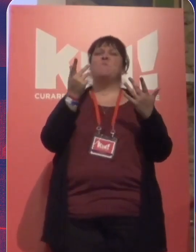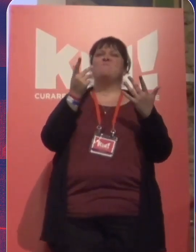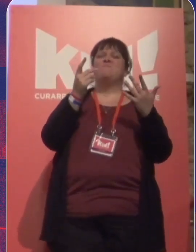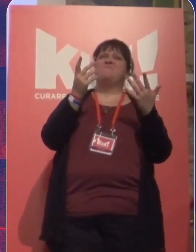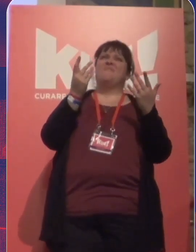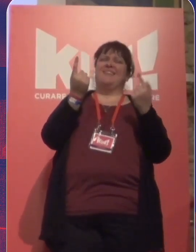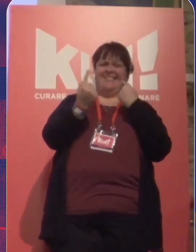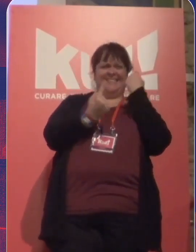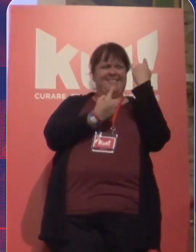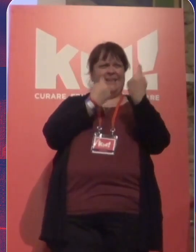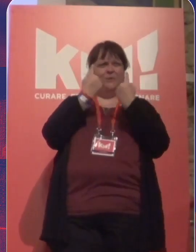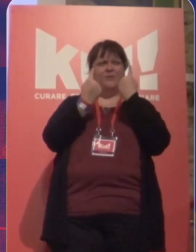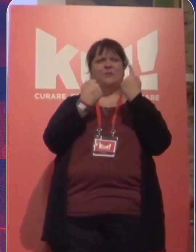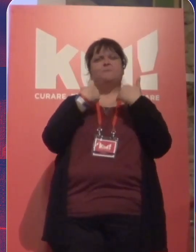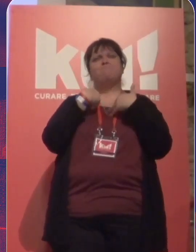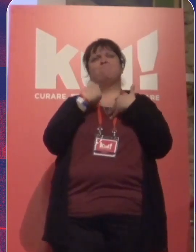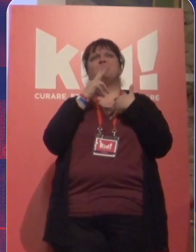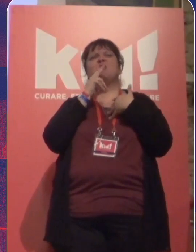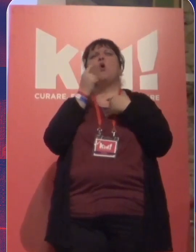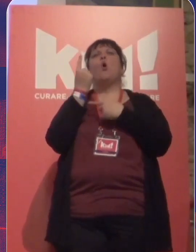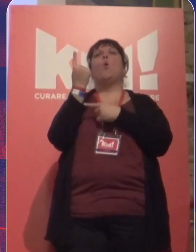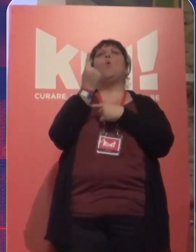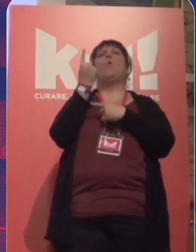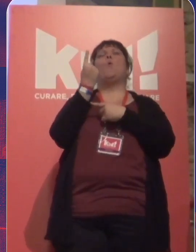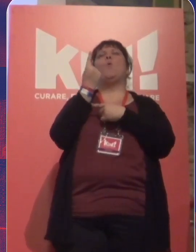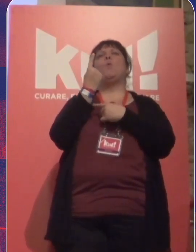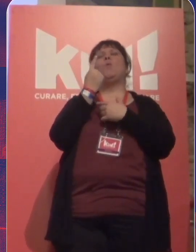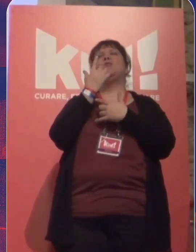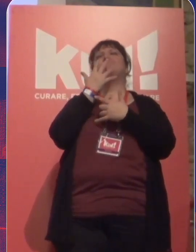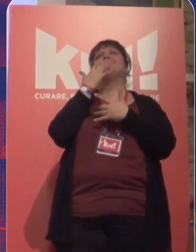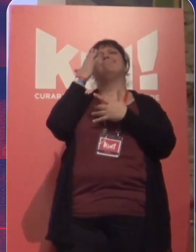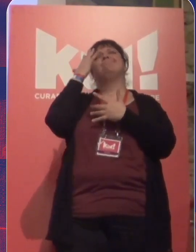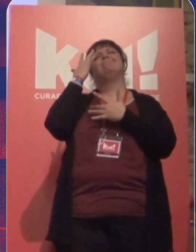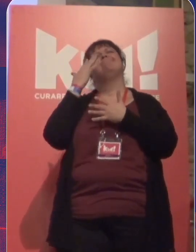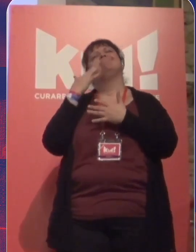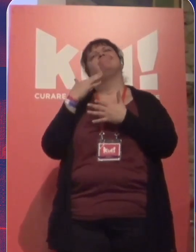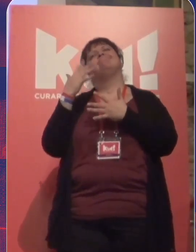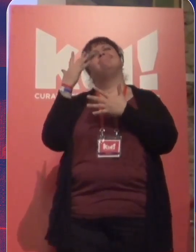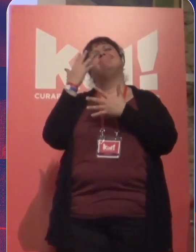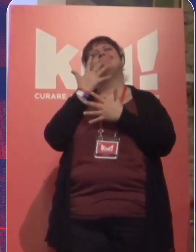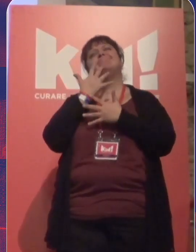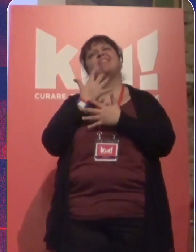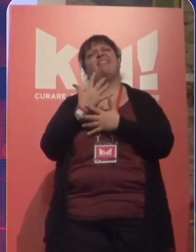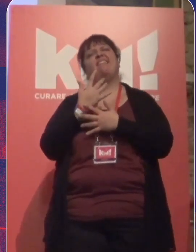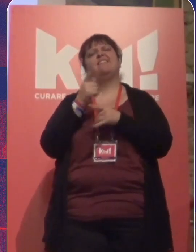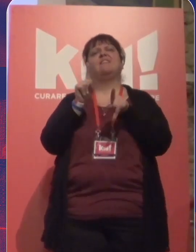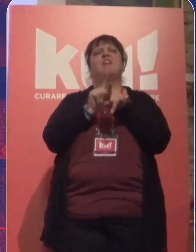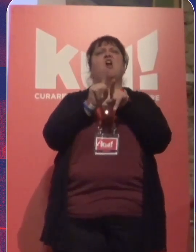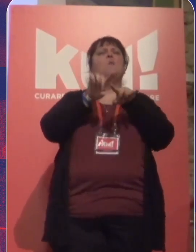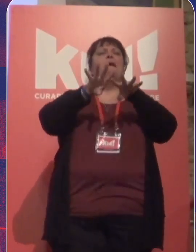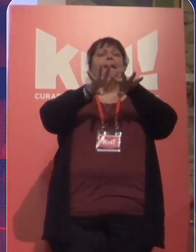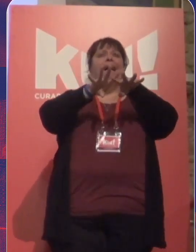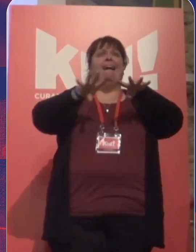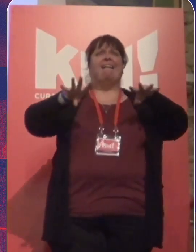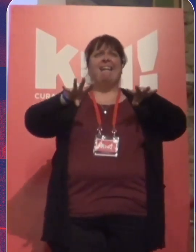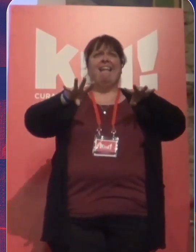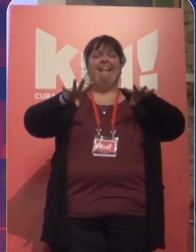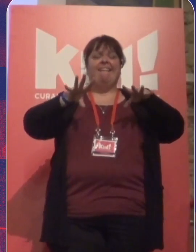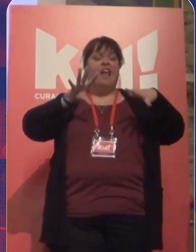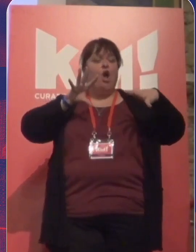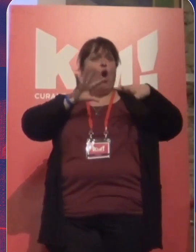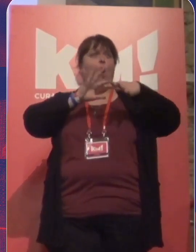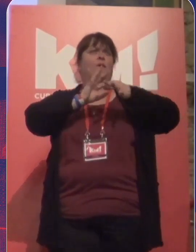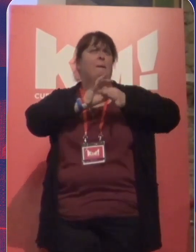si è strappata una rete si è strappata una connessione si è come dire